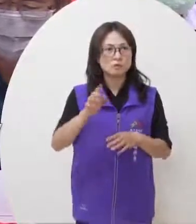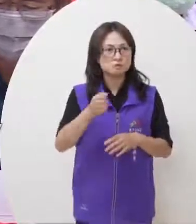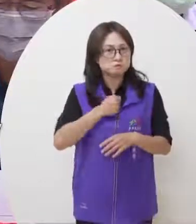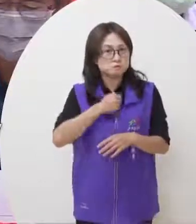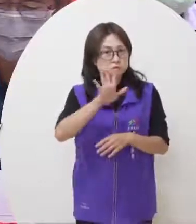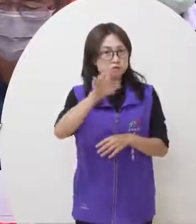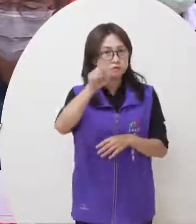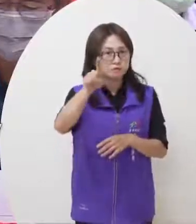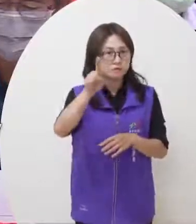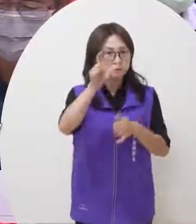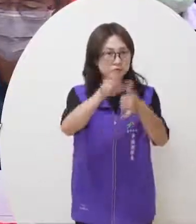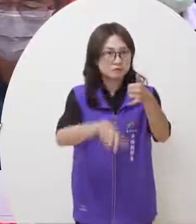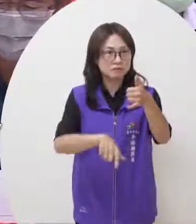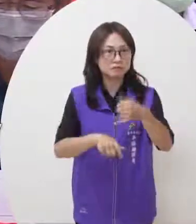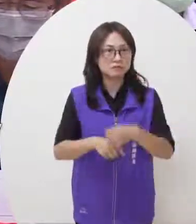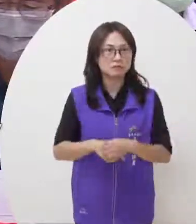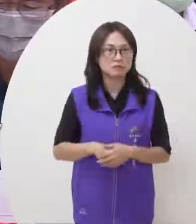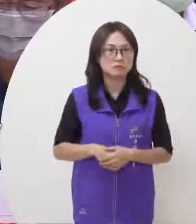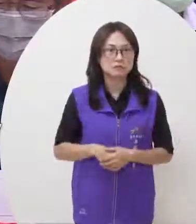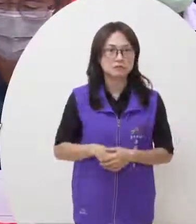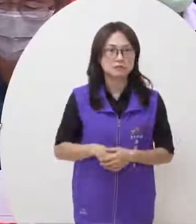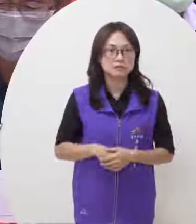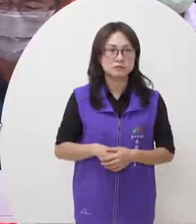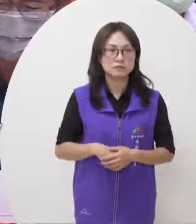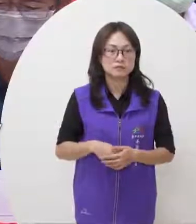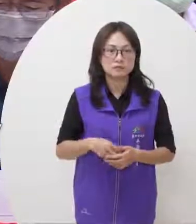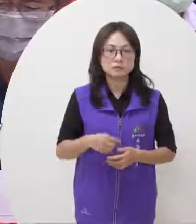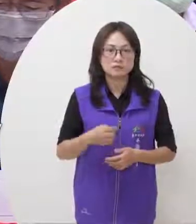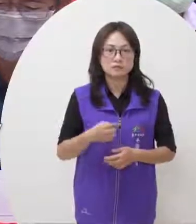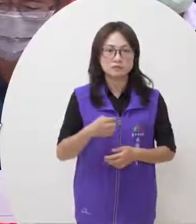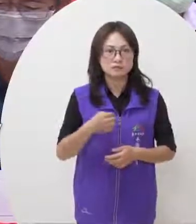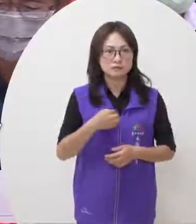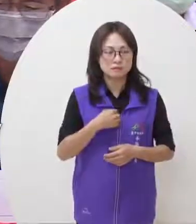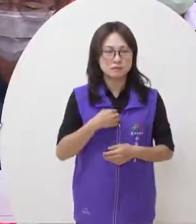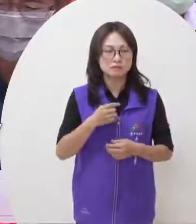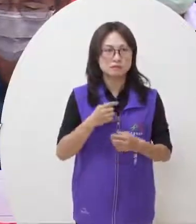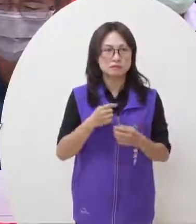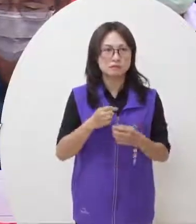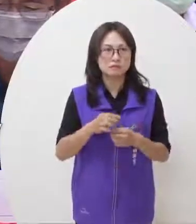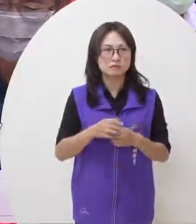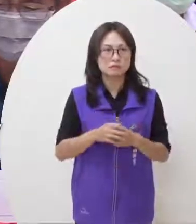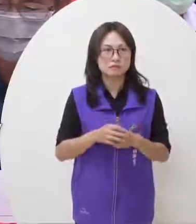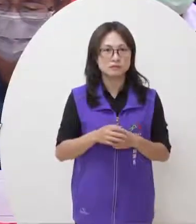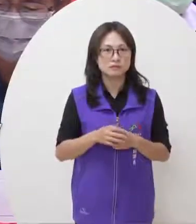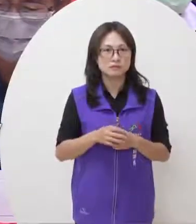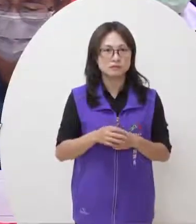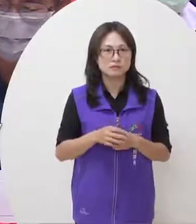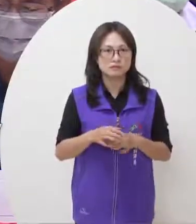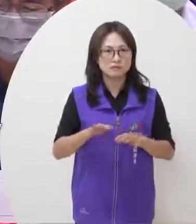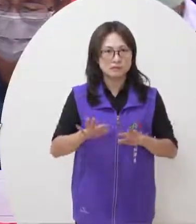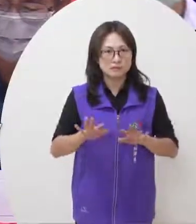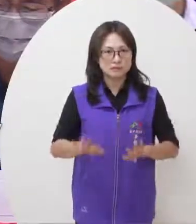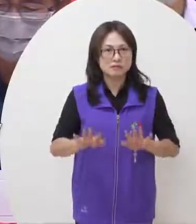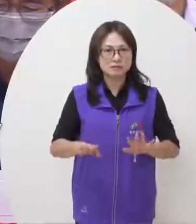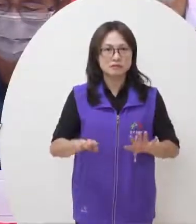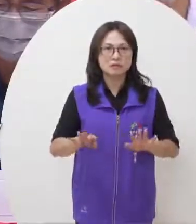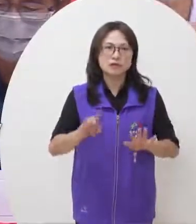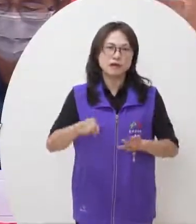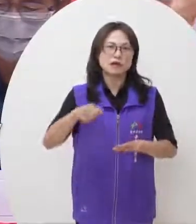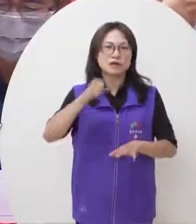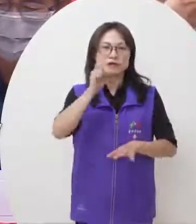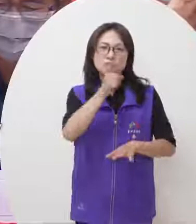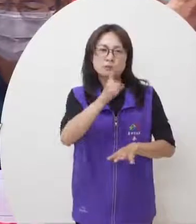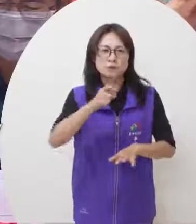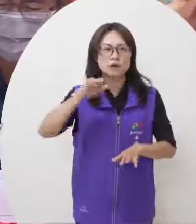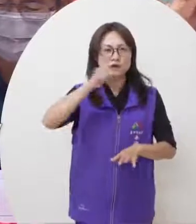讲叫做千惠啦，讲我若无讲吼，讲我是小狗啦，大家带动气氛一下吼，直接吼，甲市长感谢啦吼。